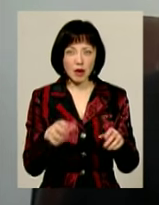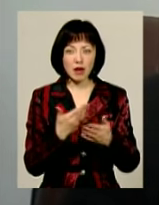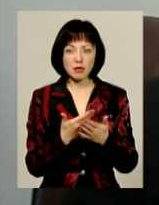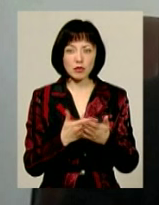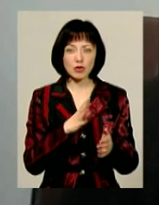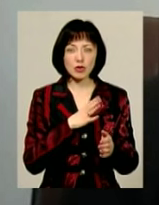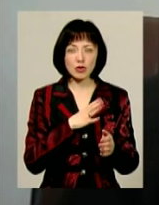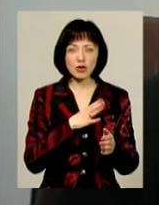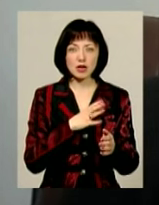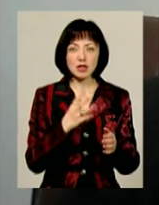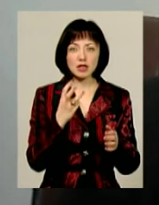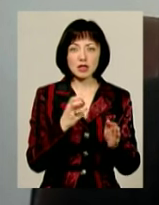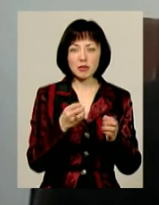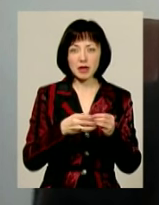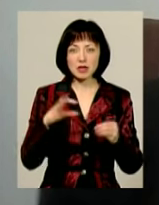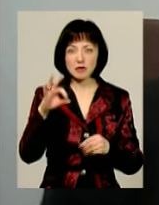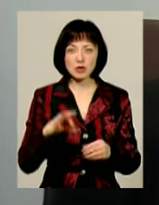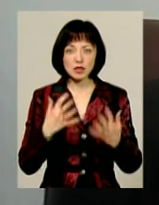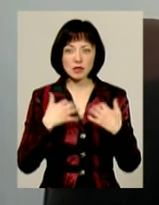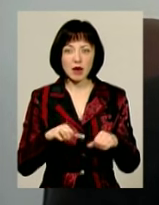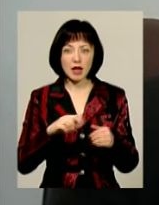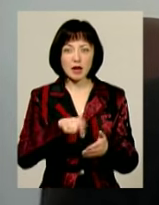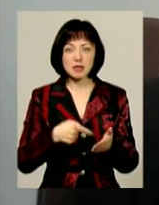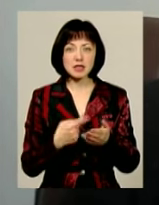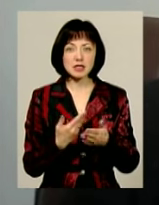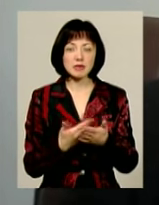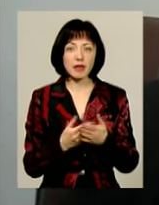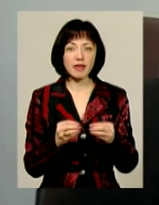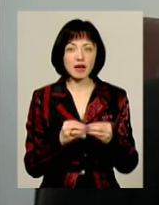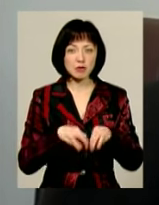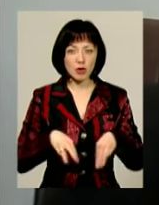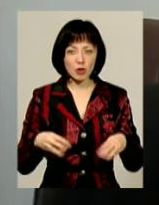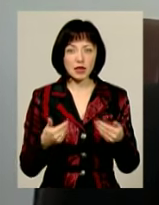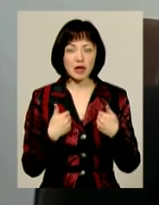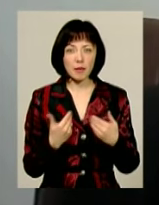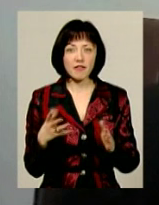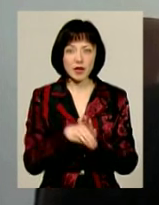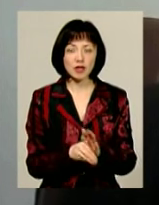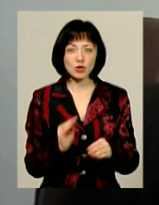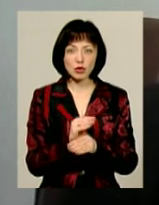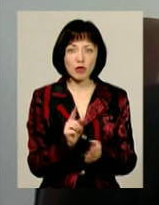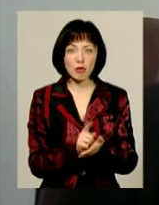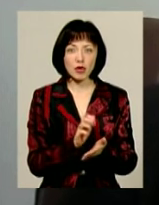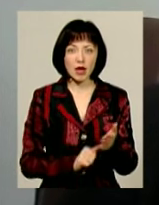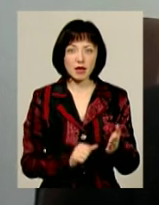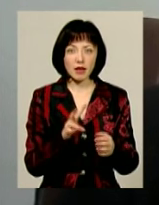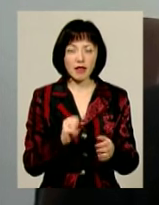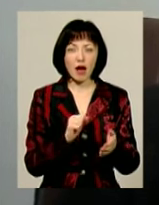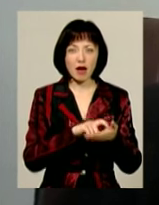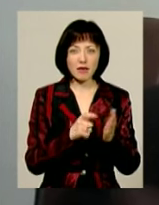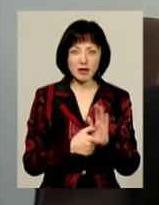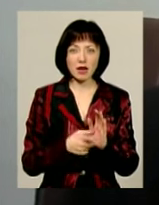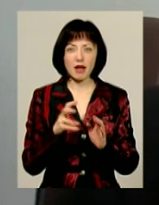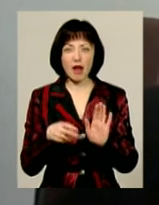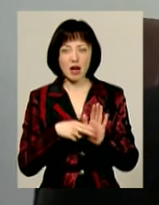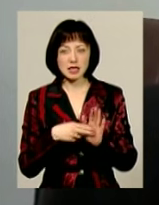стало 60, нас забрали 15%. Для міста це біля 10 мільйонів. Нам ввели додаткові податки, це на нерухомість, на